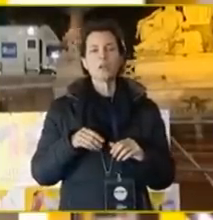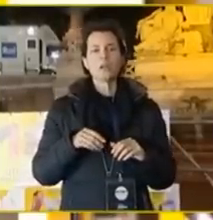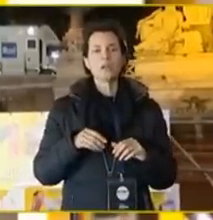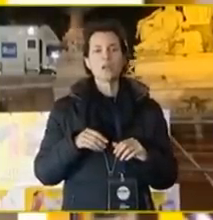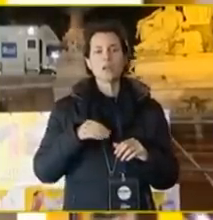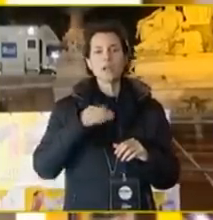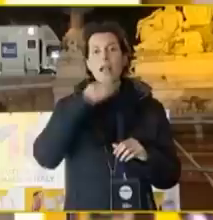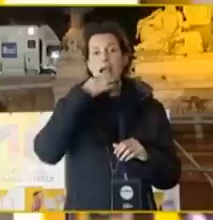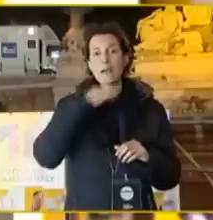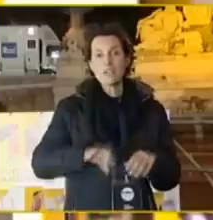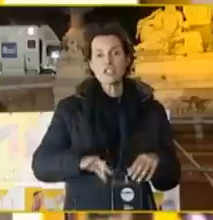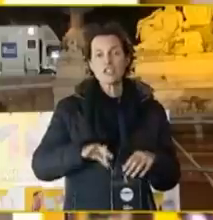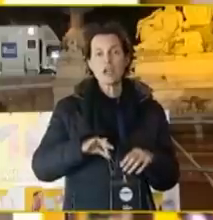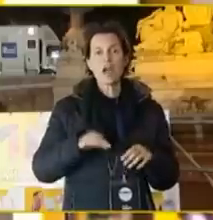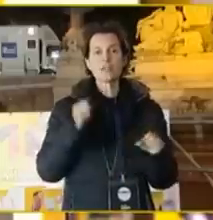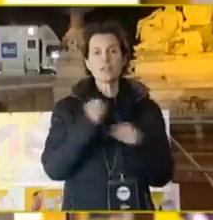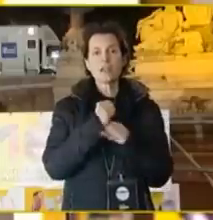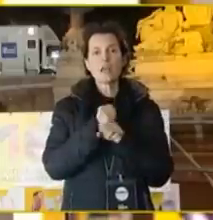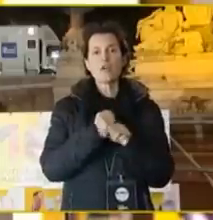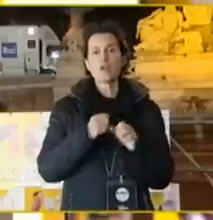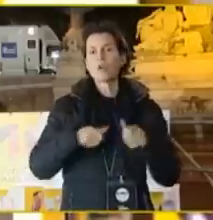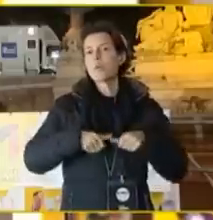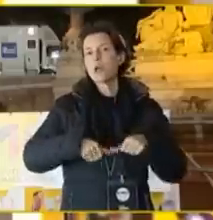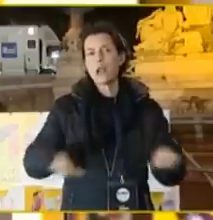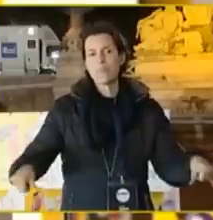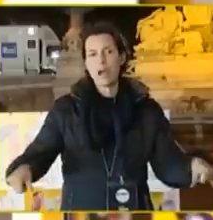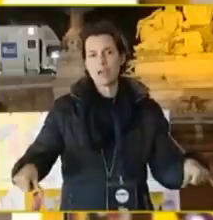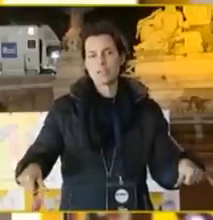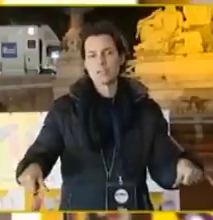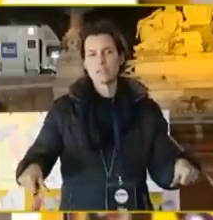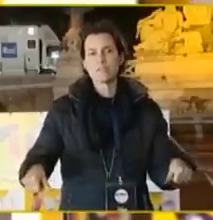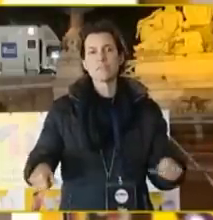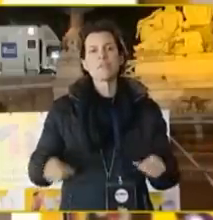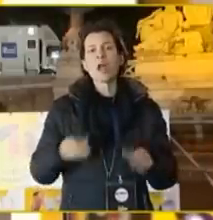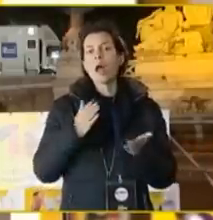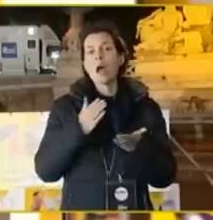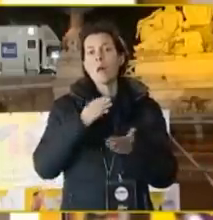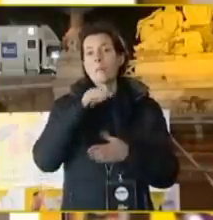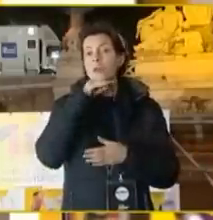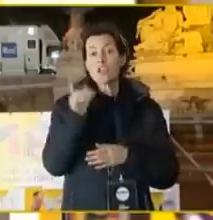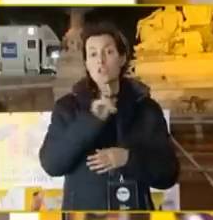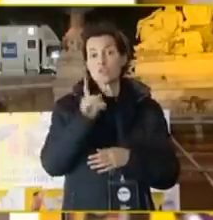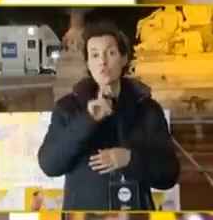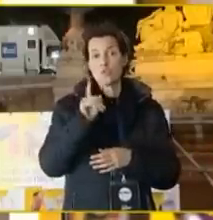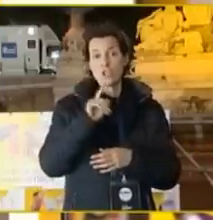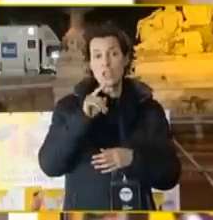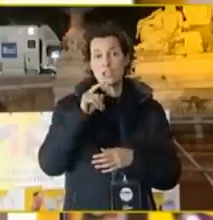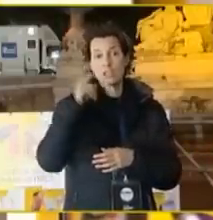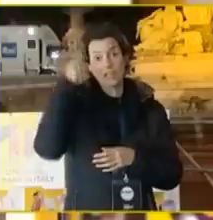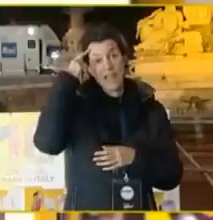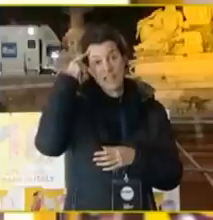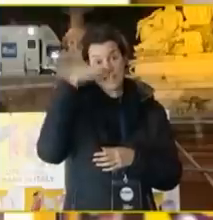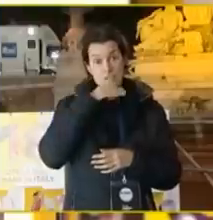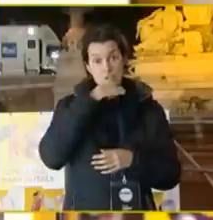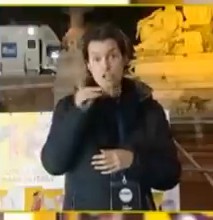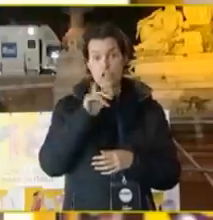che deve fare un rappresentante di un ministero. Ma non basta solo la testa, serve il cuore per fare le